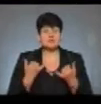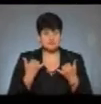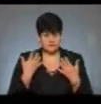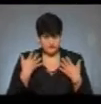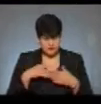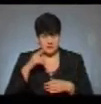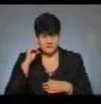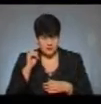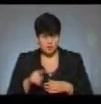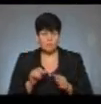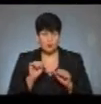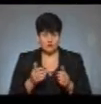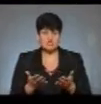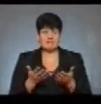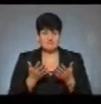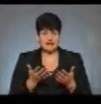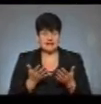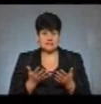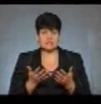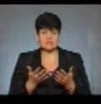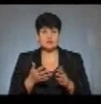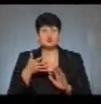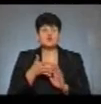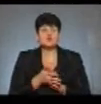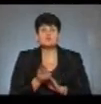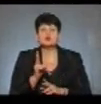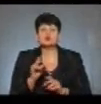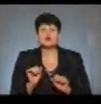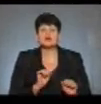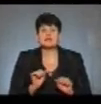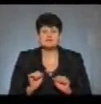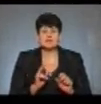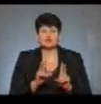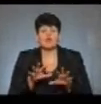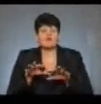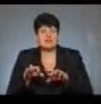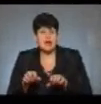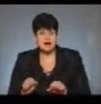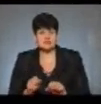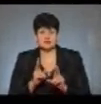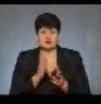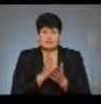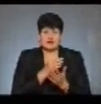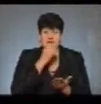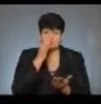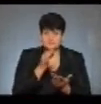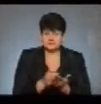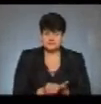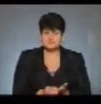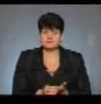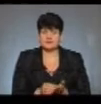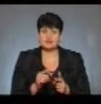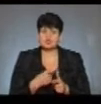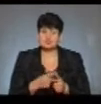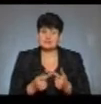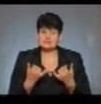можливо, вияснити і зрозуміти, хто керівник, хто власник, хто має понести відповідальність. Чи